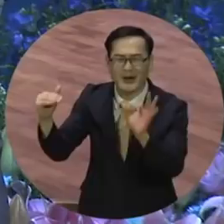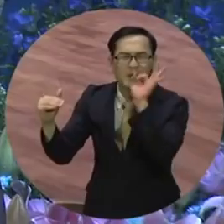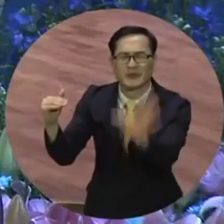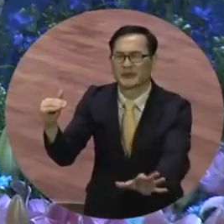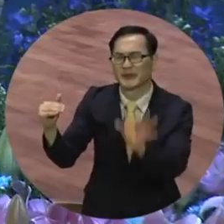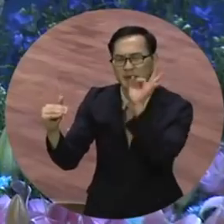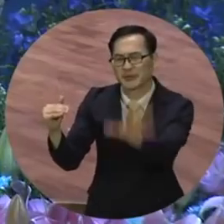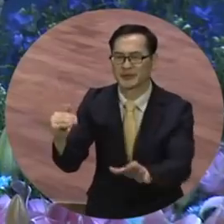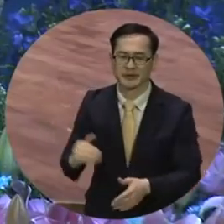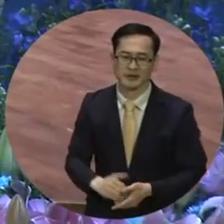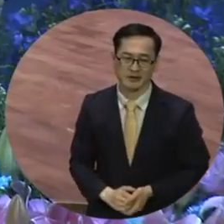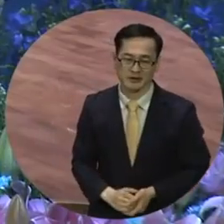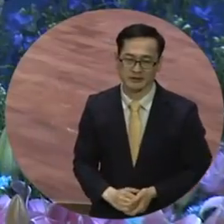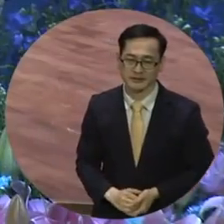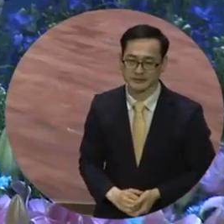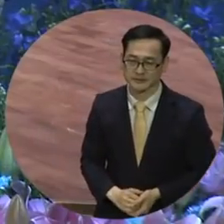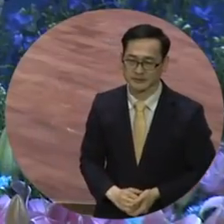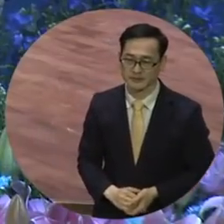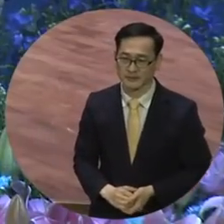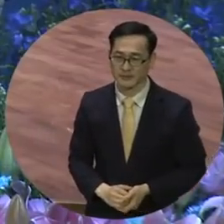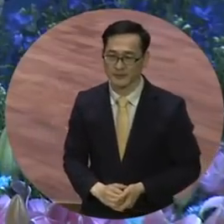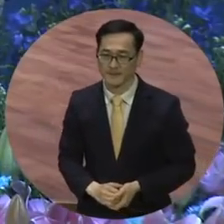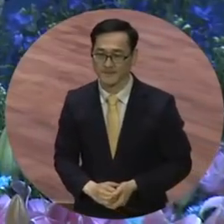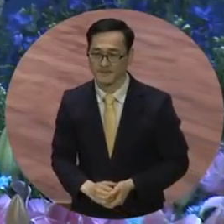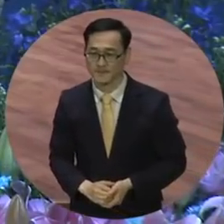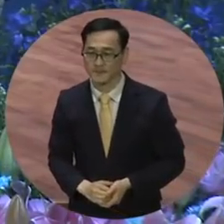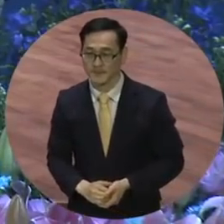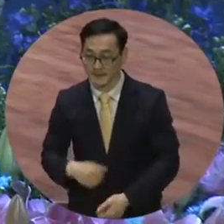어떤 대가를 치를 수가 없을 만큼 커요.